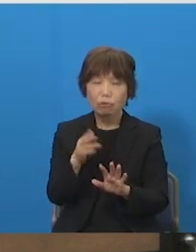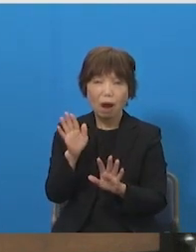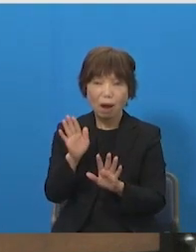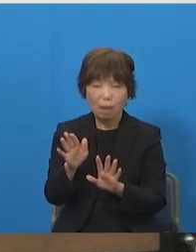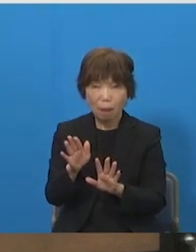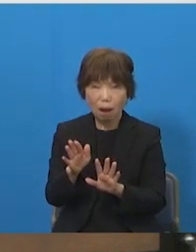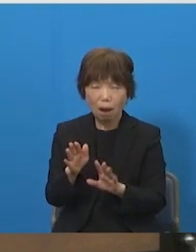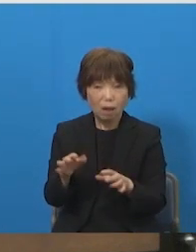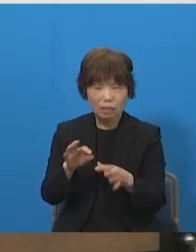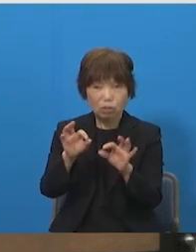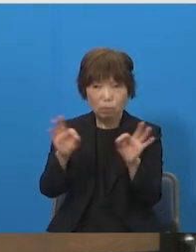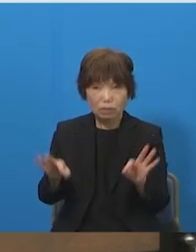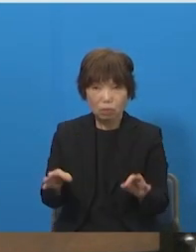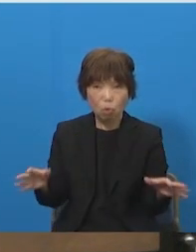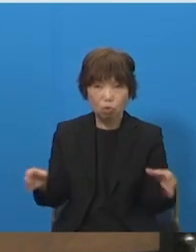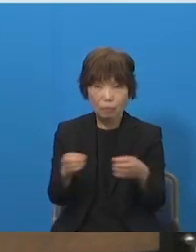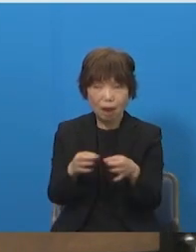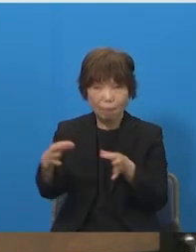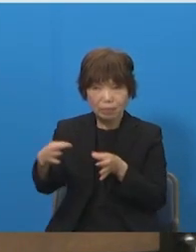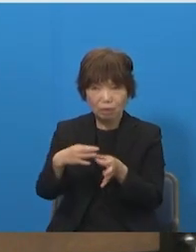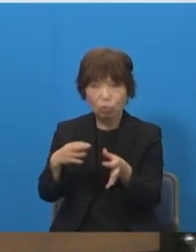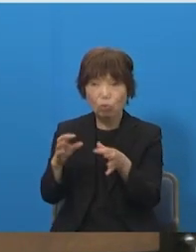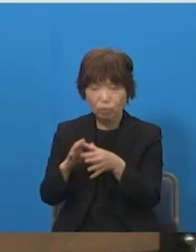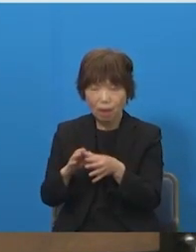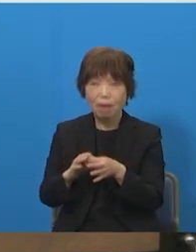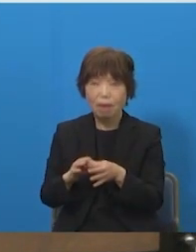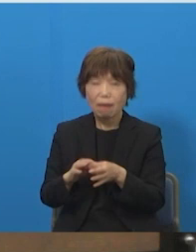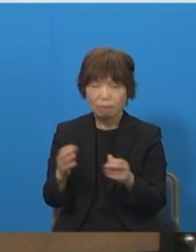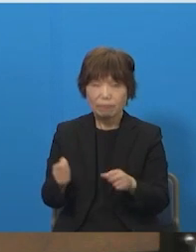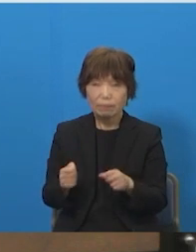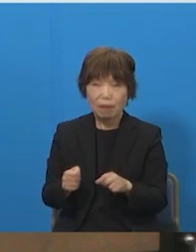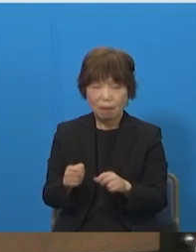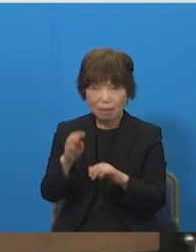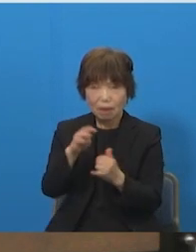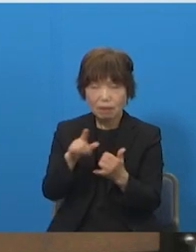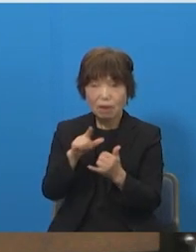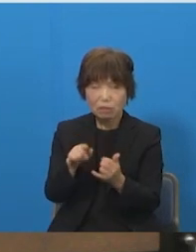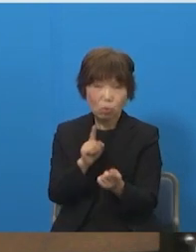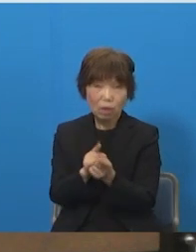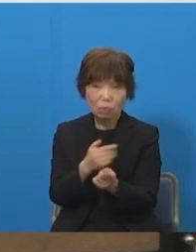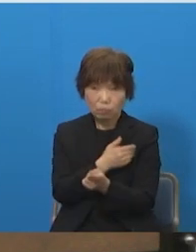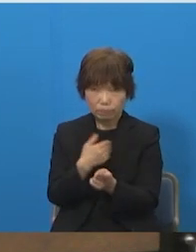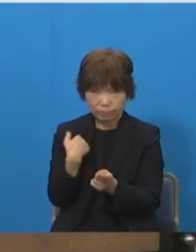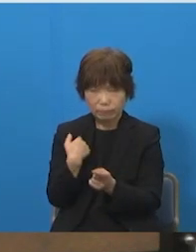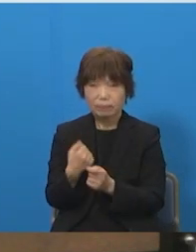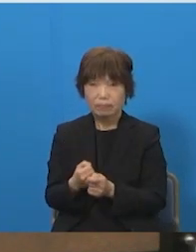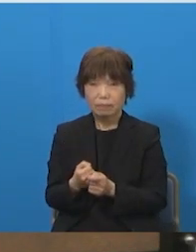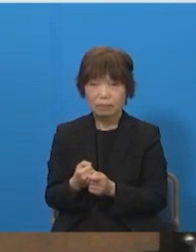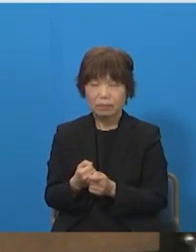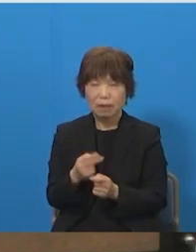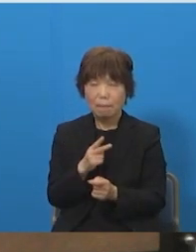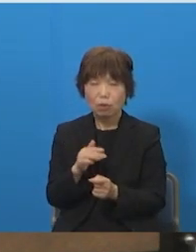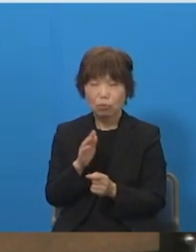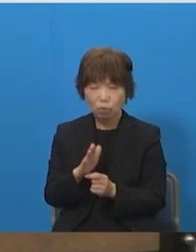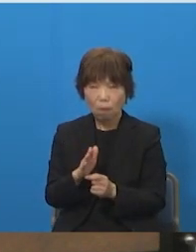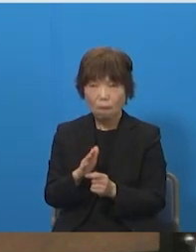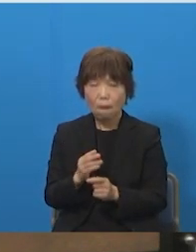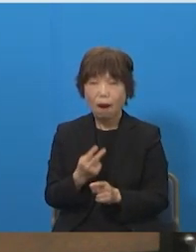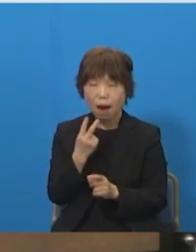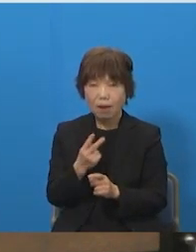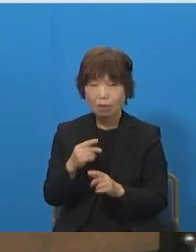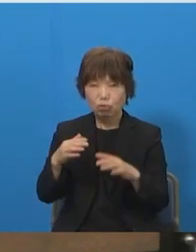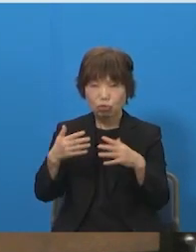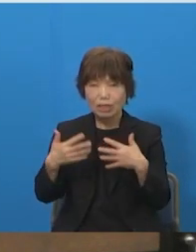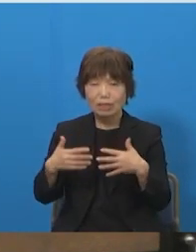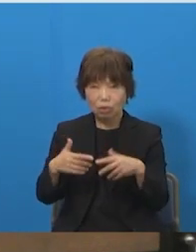備を組み合わせることで、災害時の十分な備えとなります。例えば、災害バルクとガス機器を組み合わせ